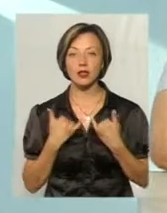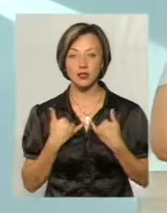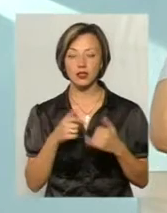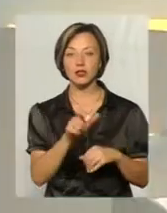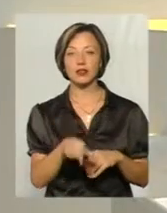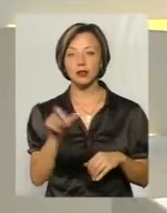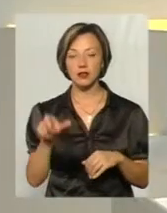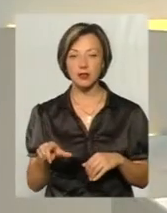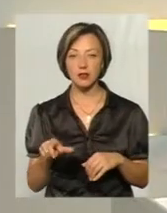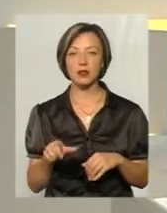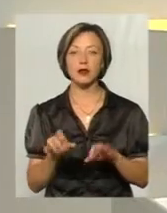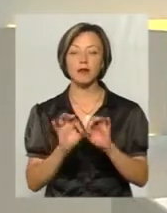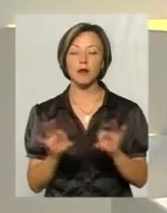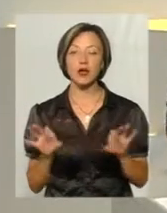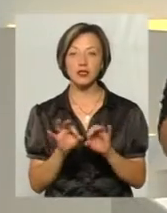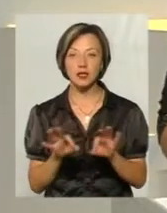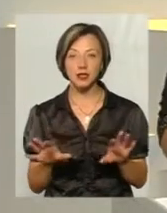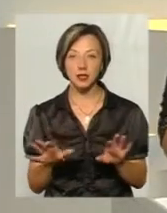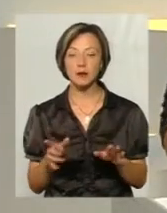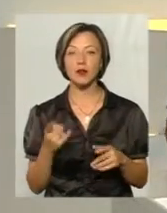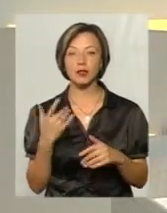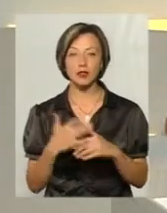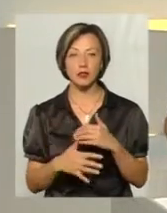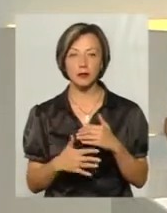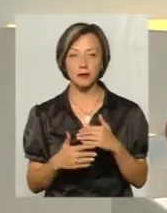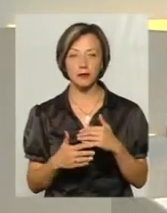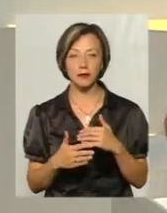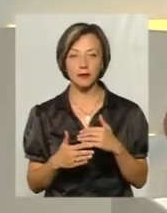наших глядачів, просто пояснити. Ви розумієте, що